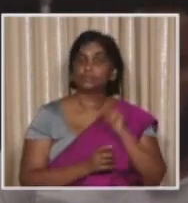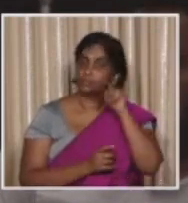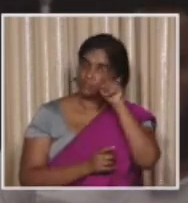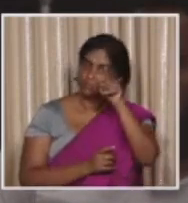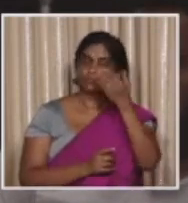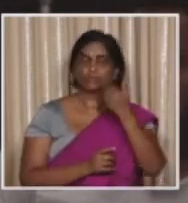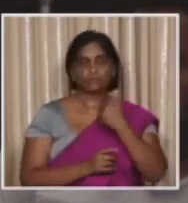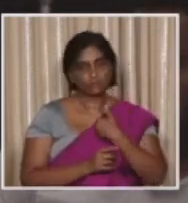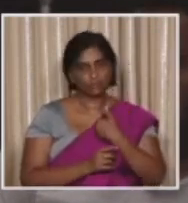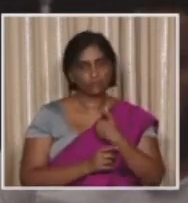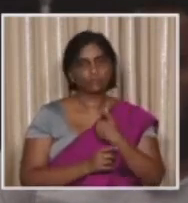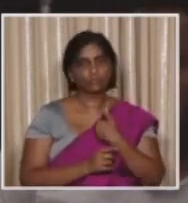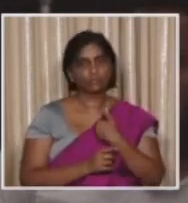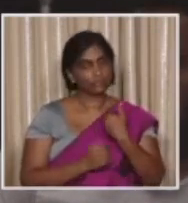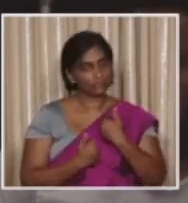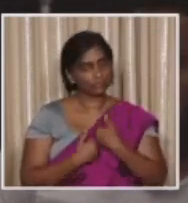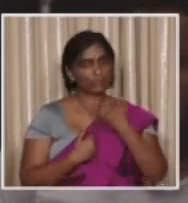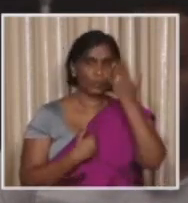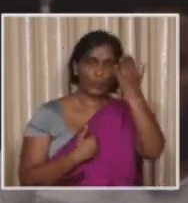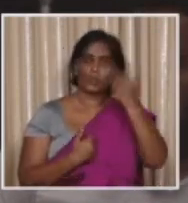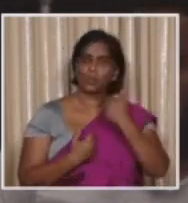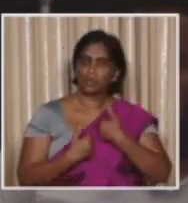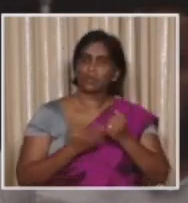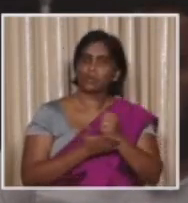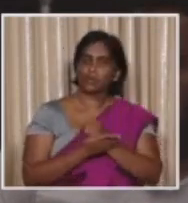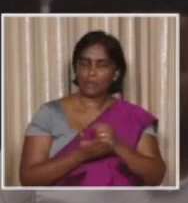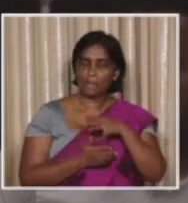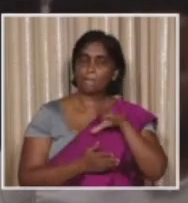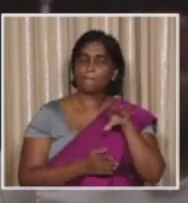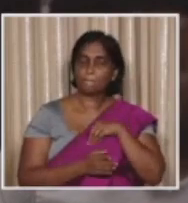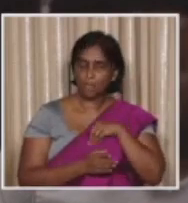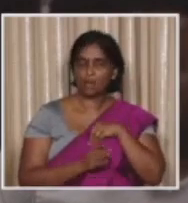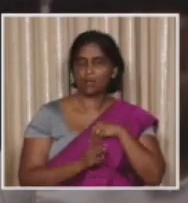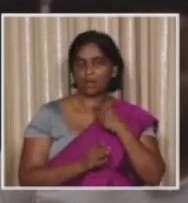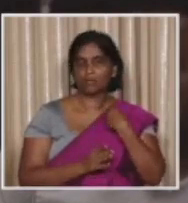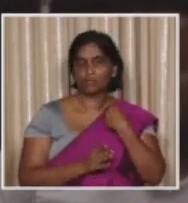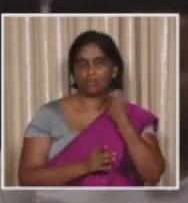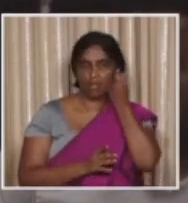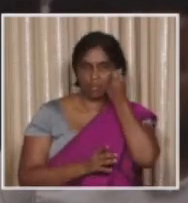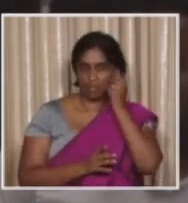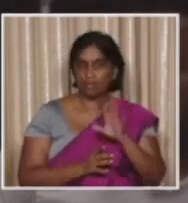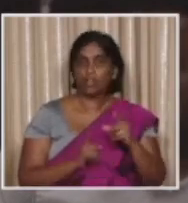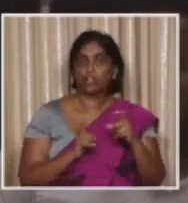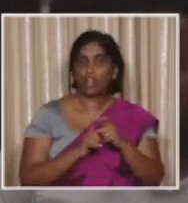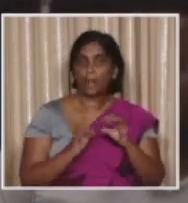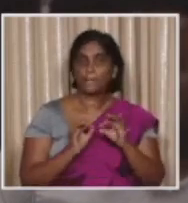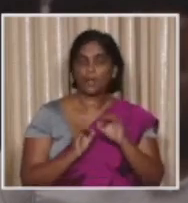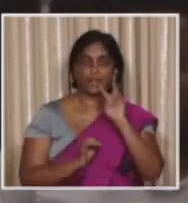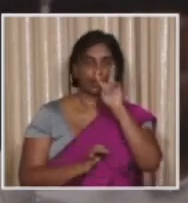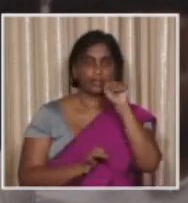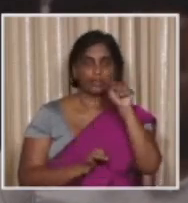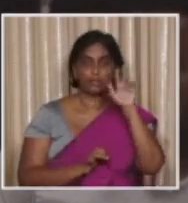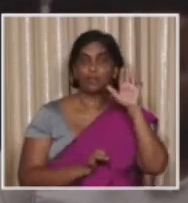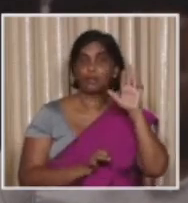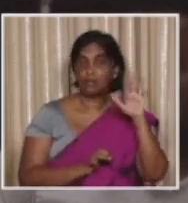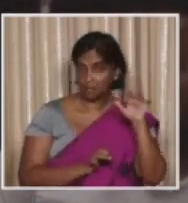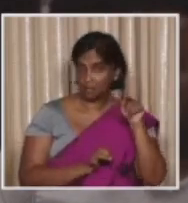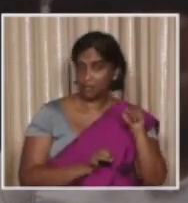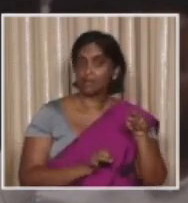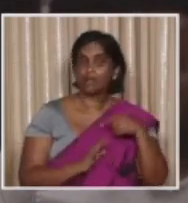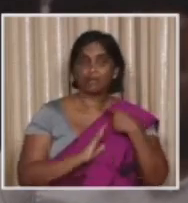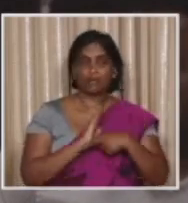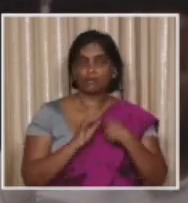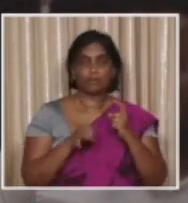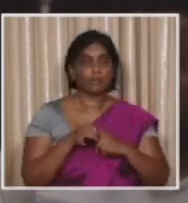ඔබතුමත් මූලාසනයේ ඉන්න ඔබතුමත් මමත් අපි සියලු දෙනා පිළිගන්න ඕන කාරණාවක් තමයි ඩොලර් බිලියන 2.9ක් කියන එකෙන් මේ